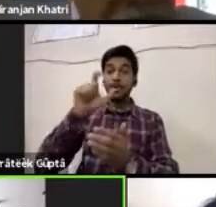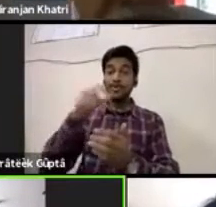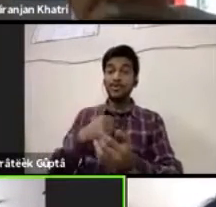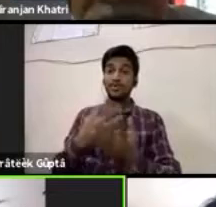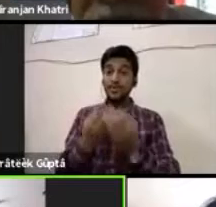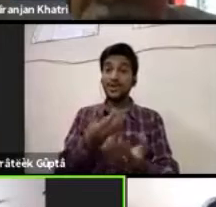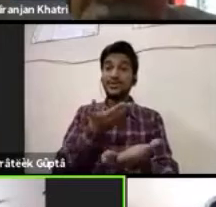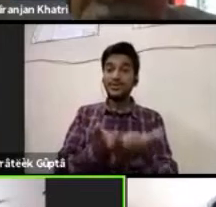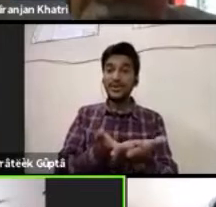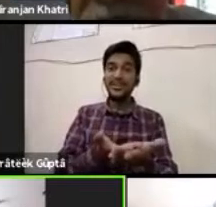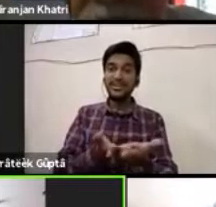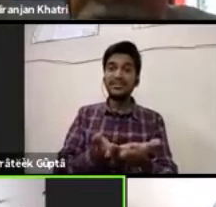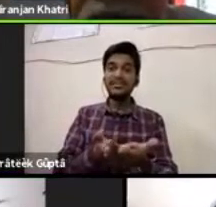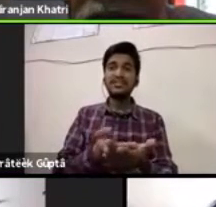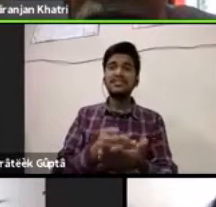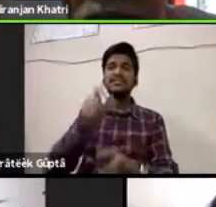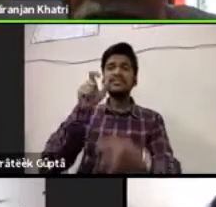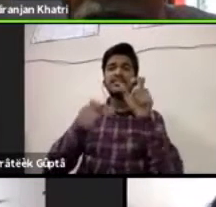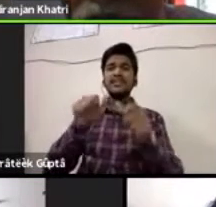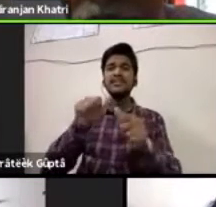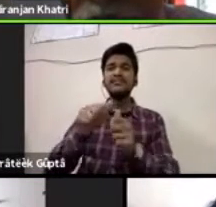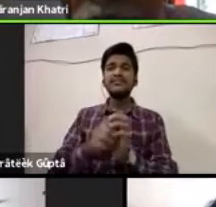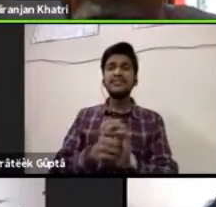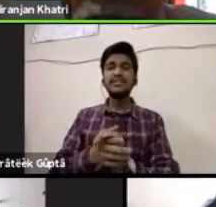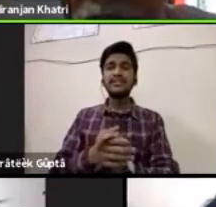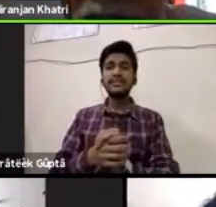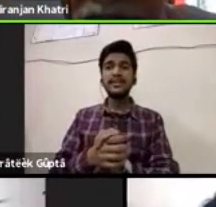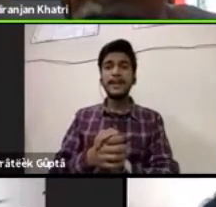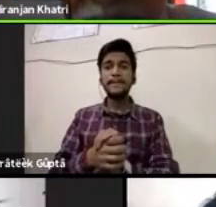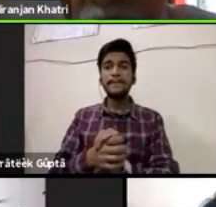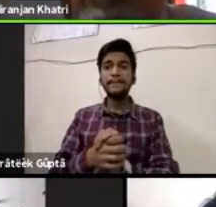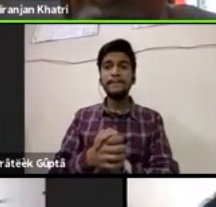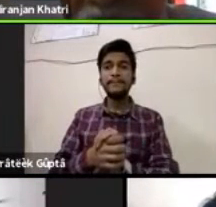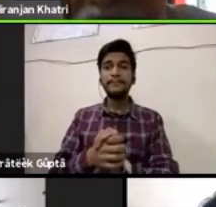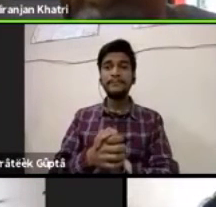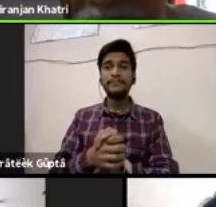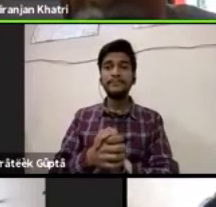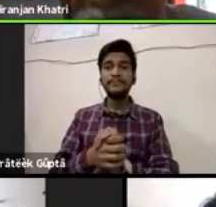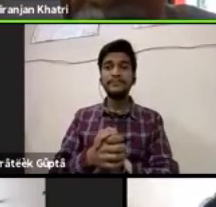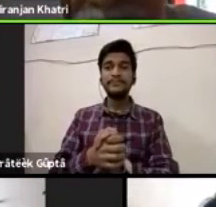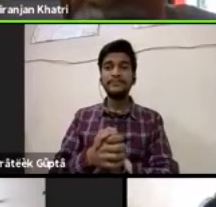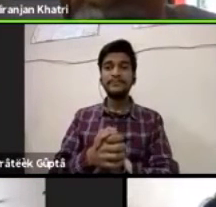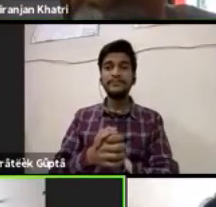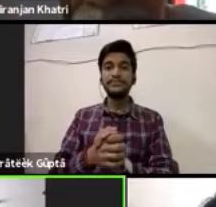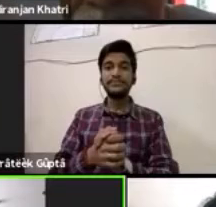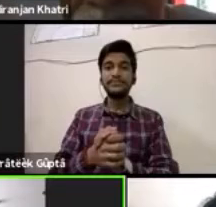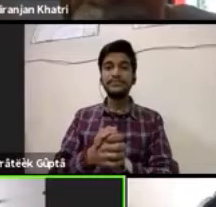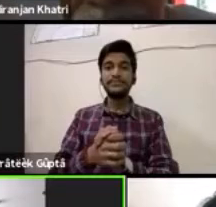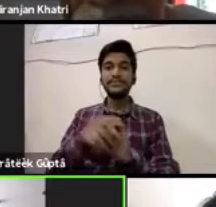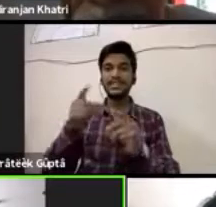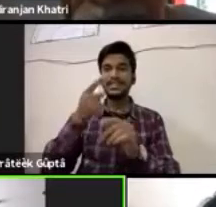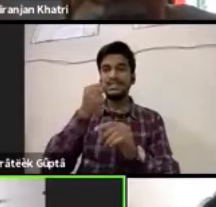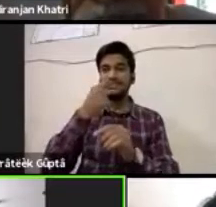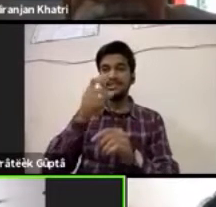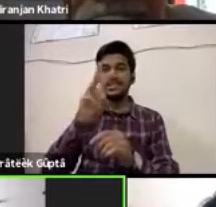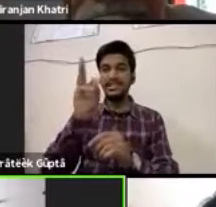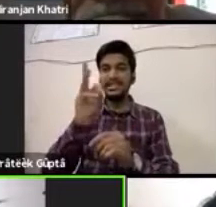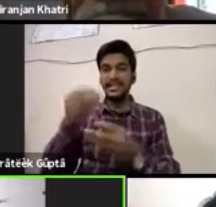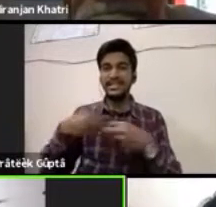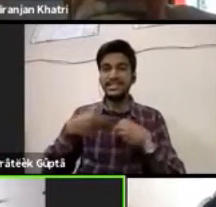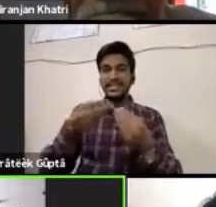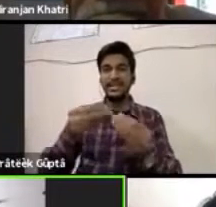तो लोग कहते हैं कि क्यों योर 30 सेकंड्स मोर प्रीति। सो पीपल जस्ट वांट टू फाइंड